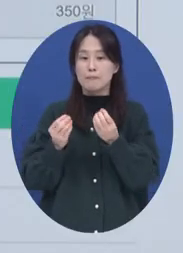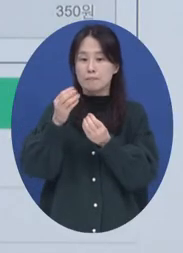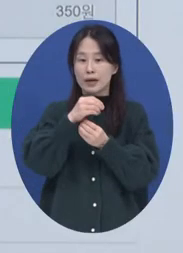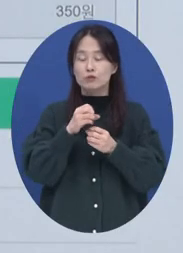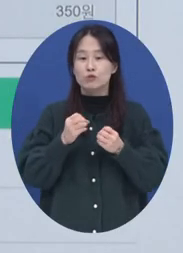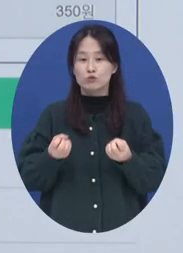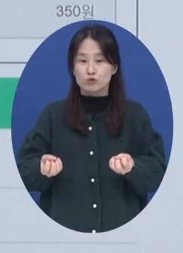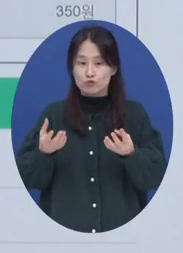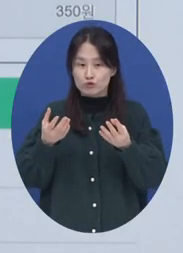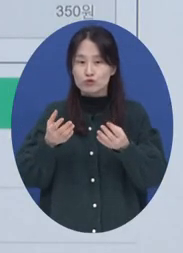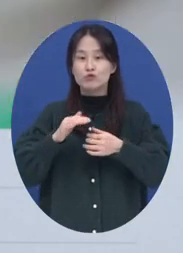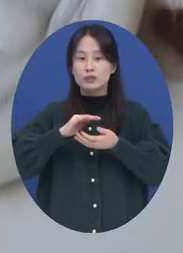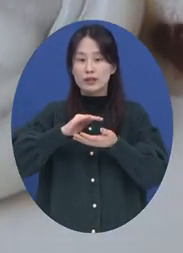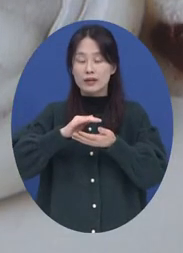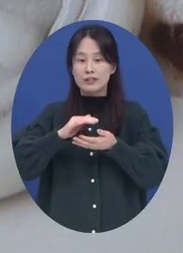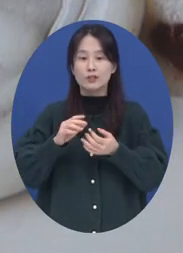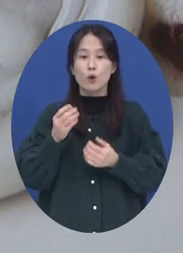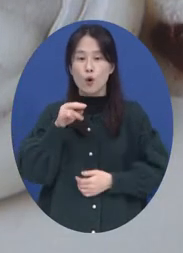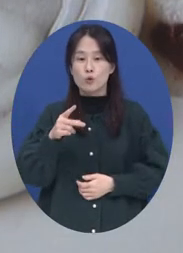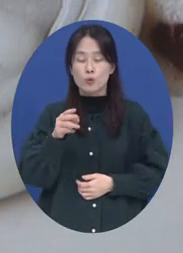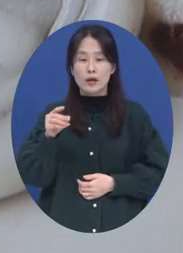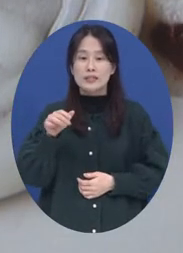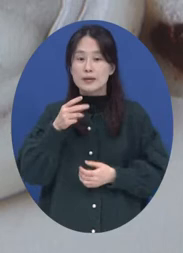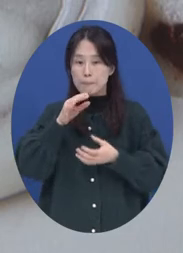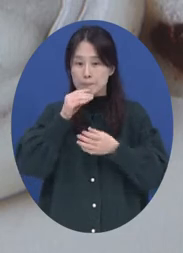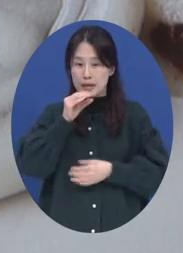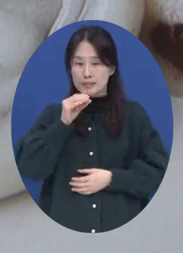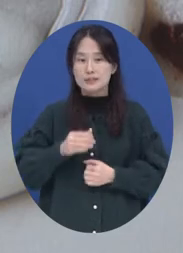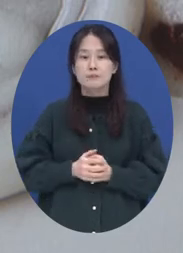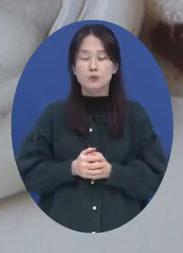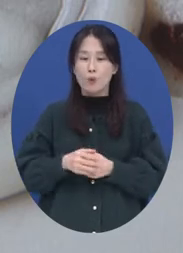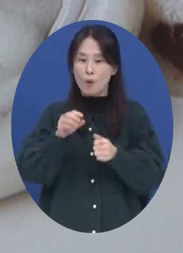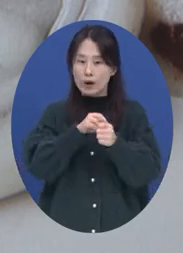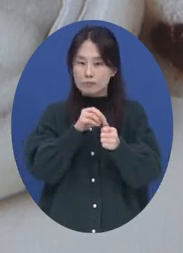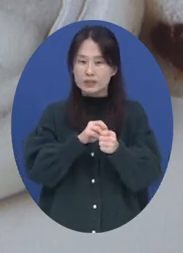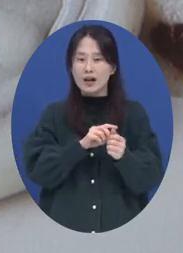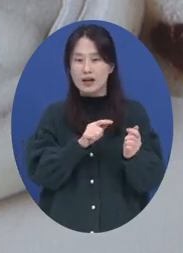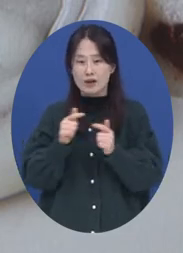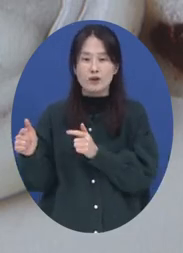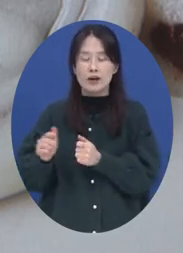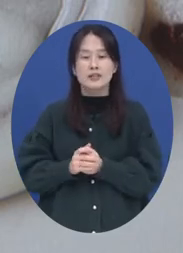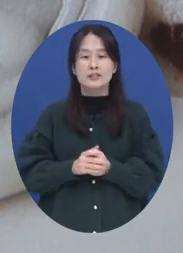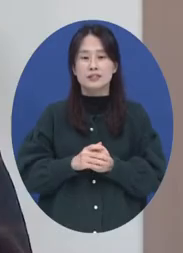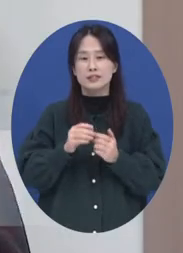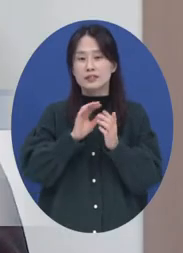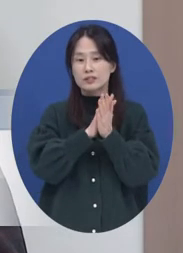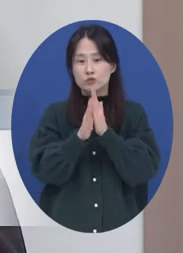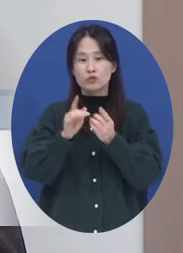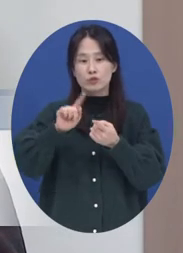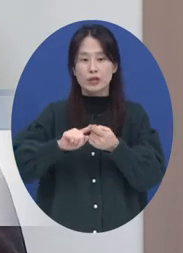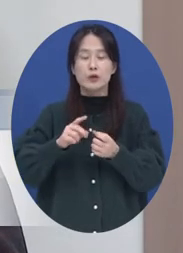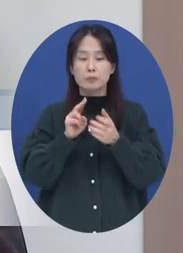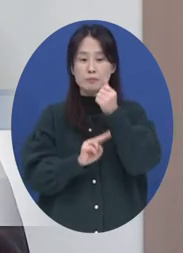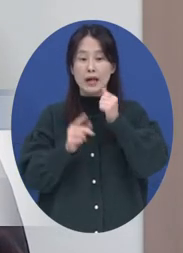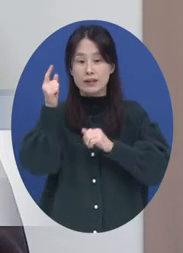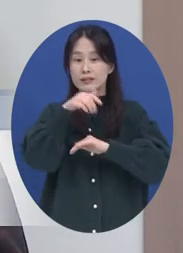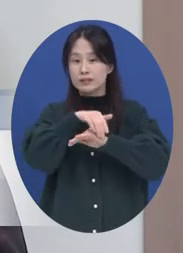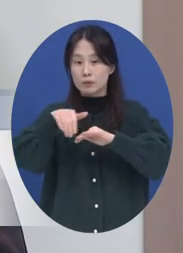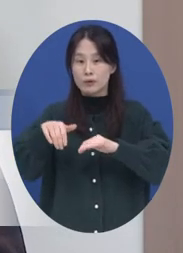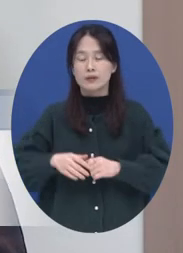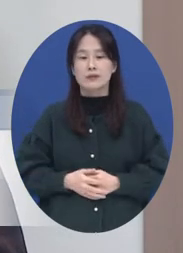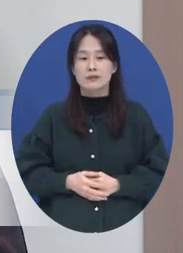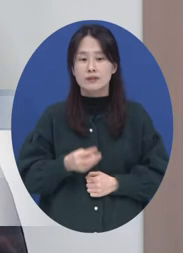만든 세트 도라지 배 질 감자 그리고 앙금 절편 순으로 판매 될 예정입니다 단기 도